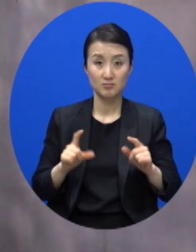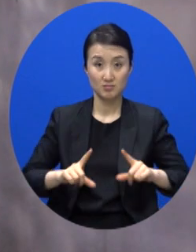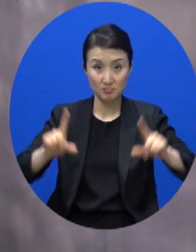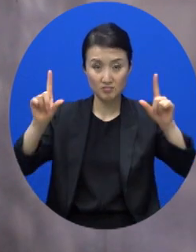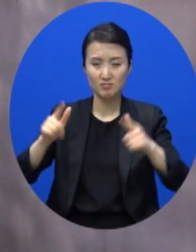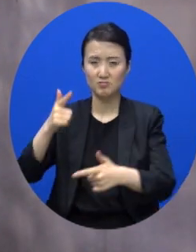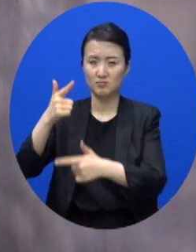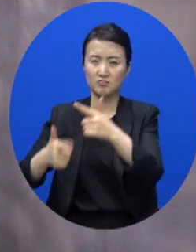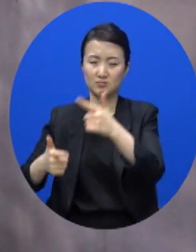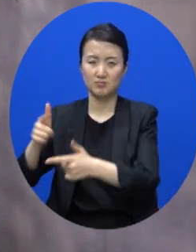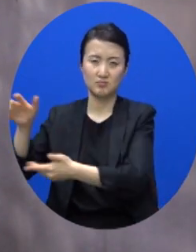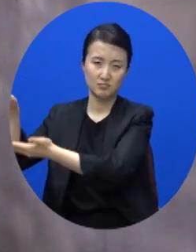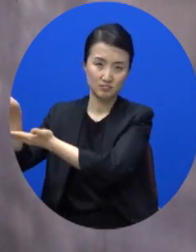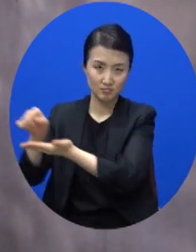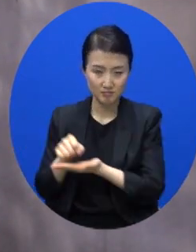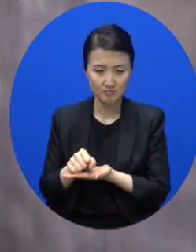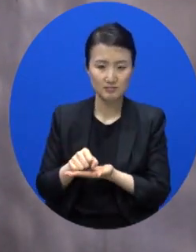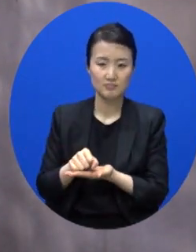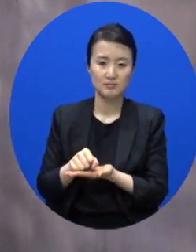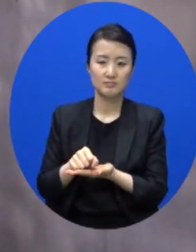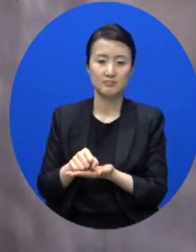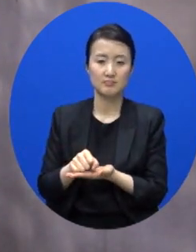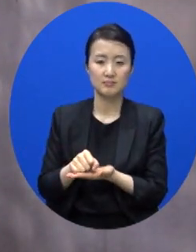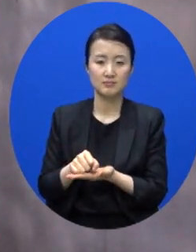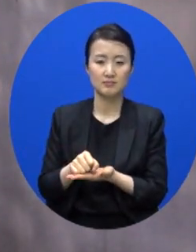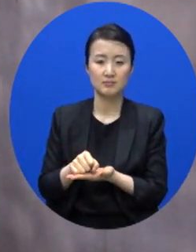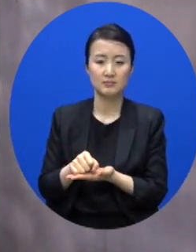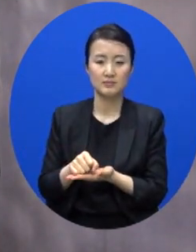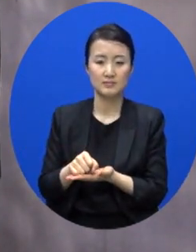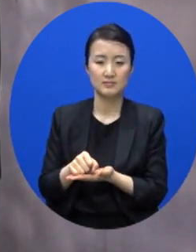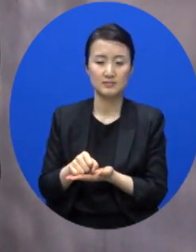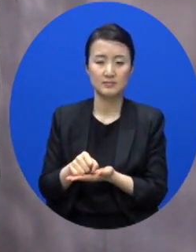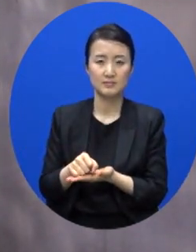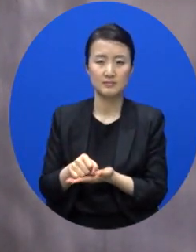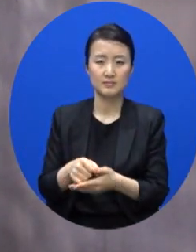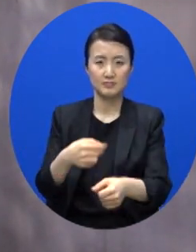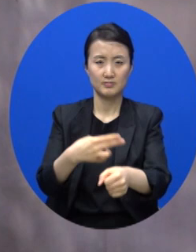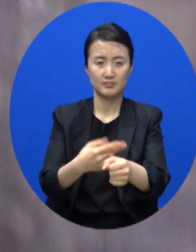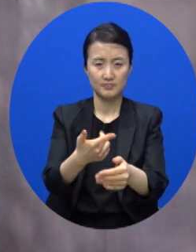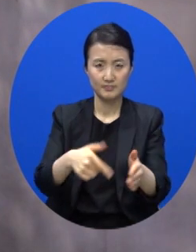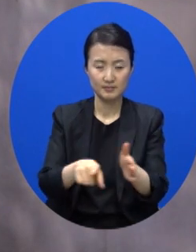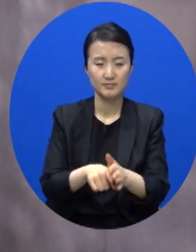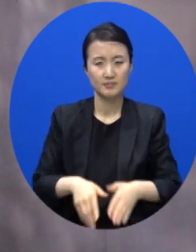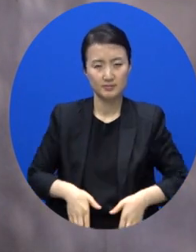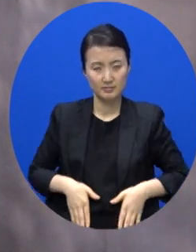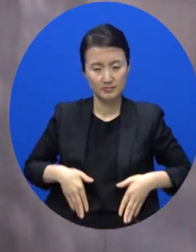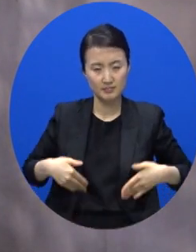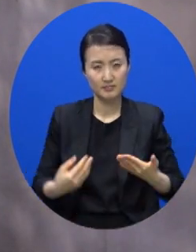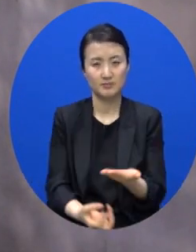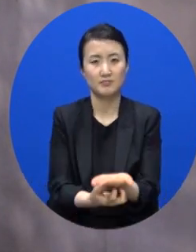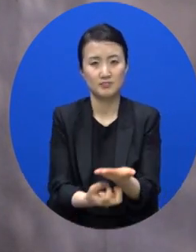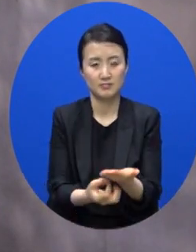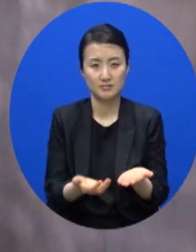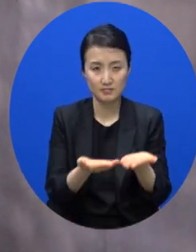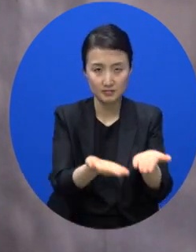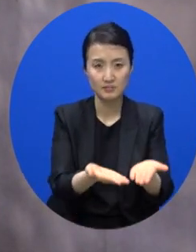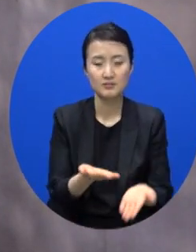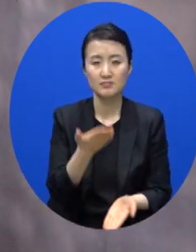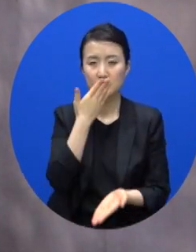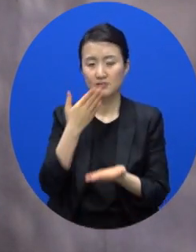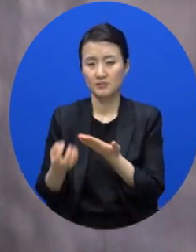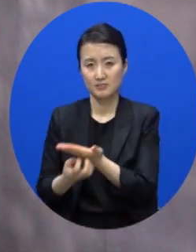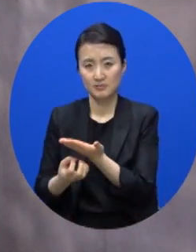나무를 해서 쟁겨가지고 군불을 떼드리고 또 밥을